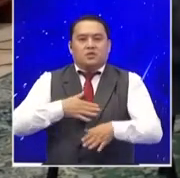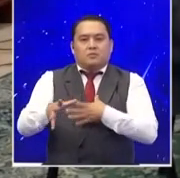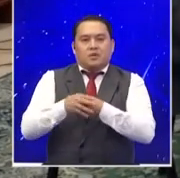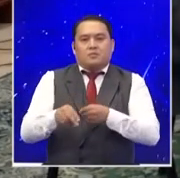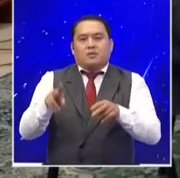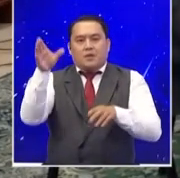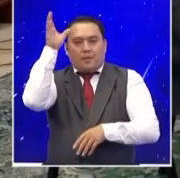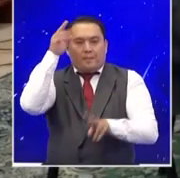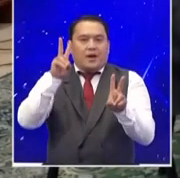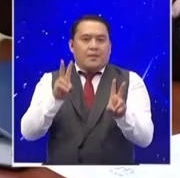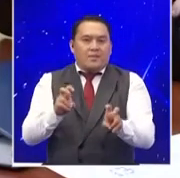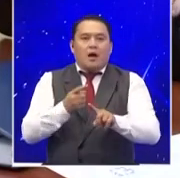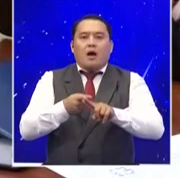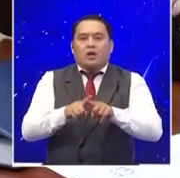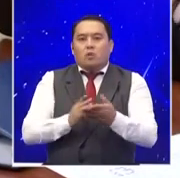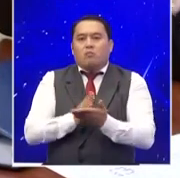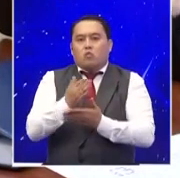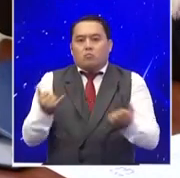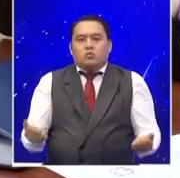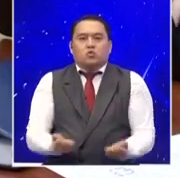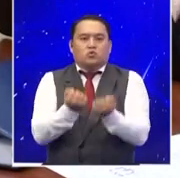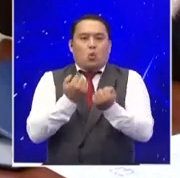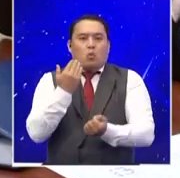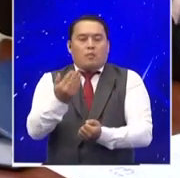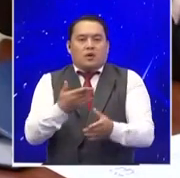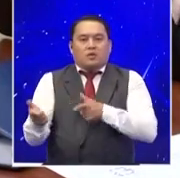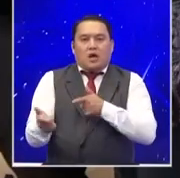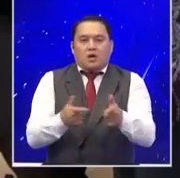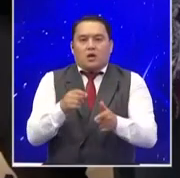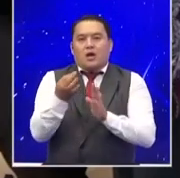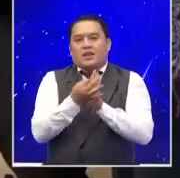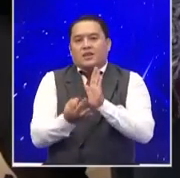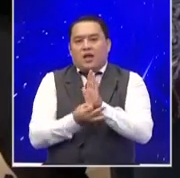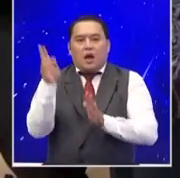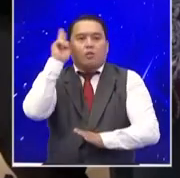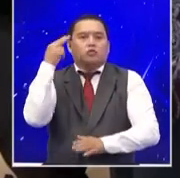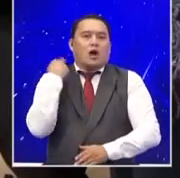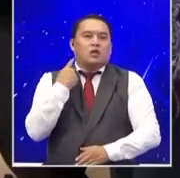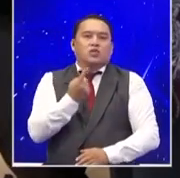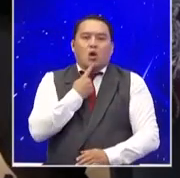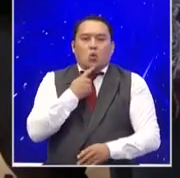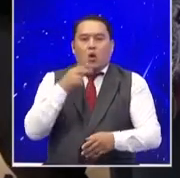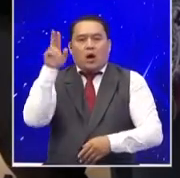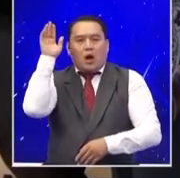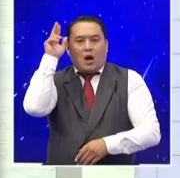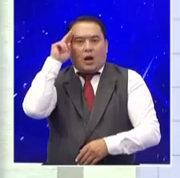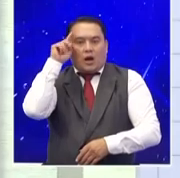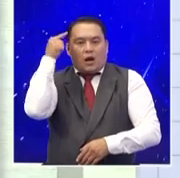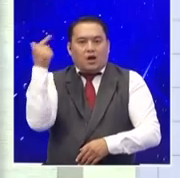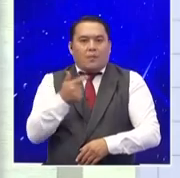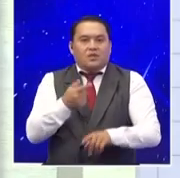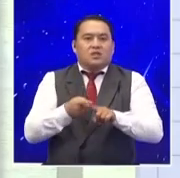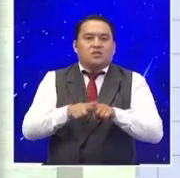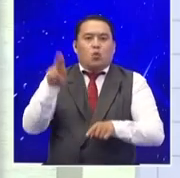проект «Бригем из Белем». Они оказывают волонтерскую помощь по подготовке к ЕНТ, обучению английскому языку, компьютер, правовой